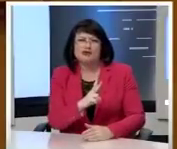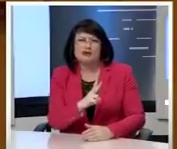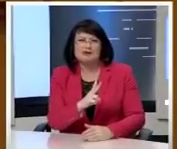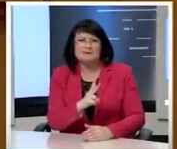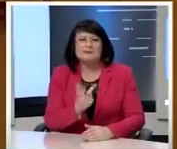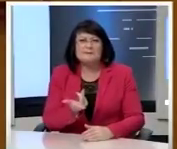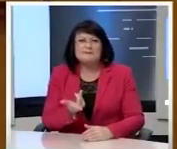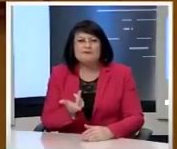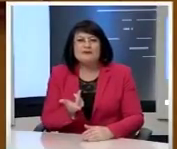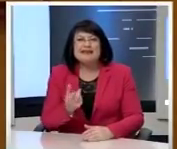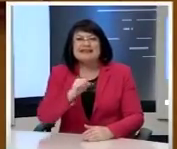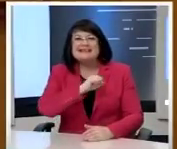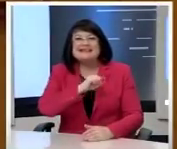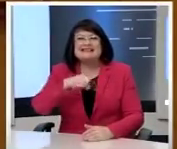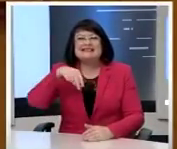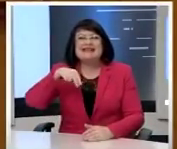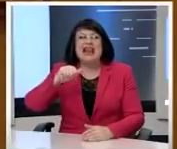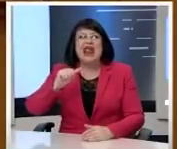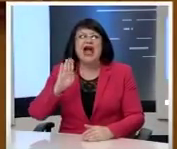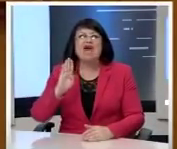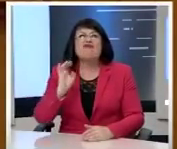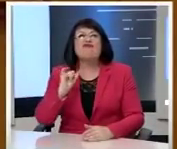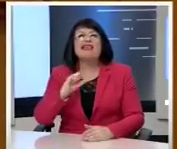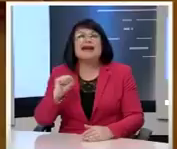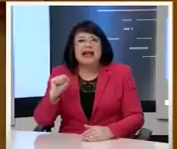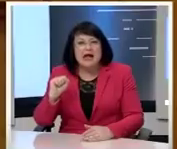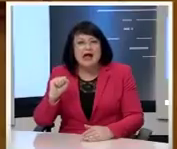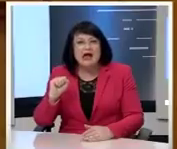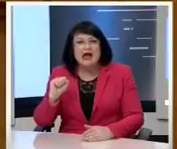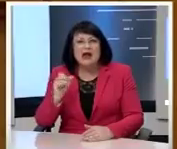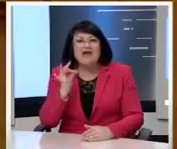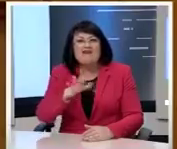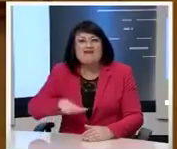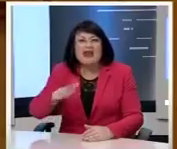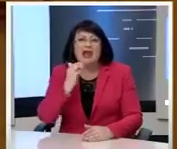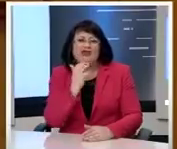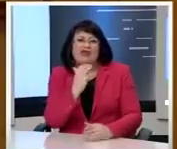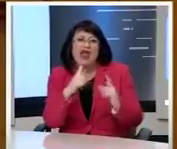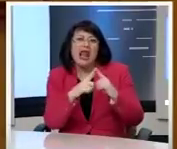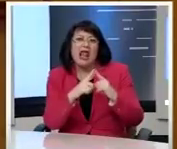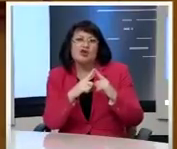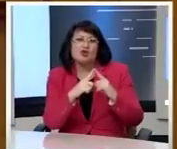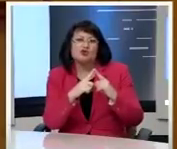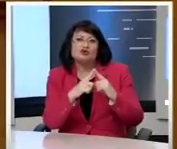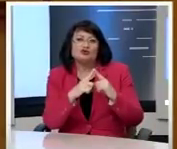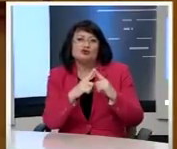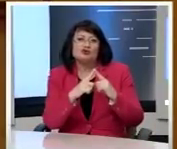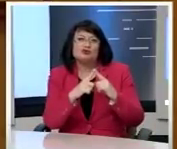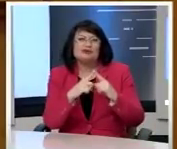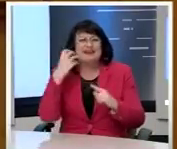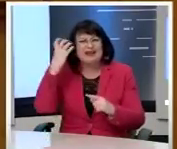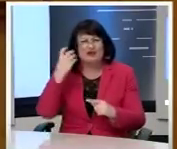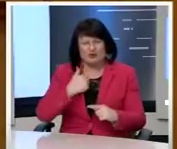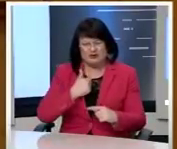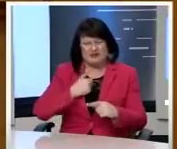ανήκει σε σλαβικά φύλλα, σλαβικά διαλέκτους, εννοούν ότι η ελληνική γλώσσα είναι σλαβική